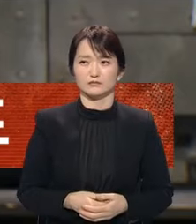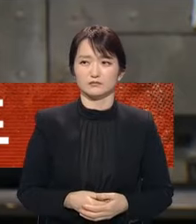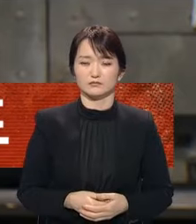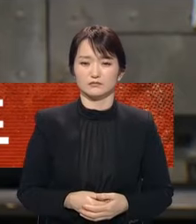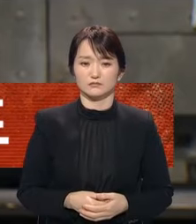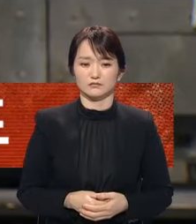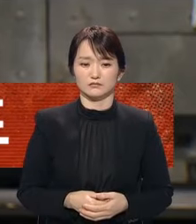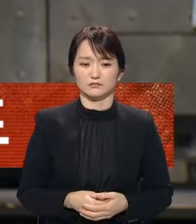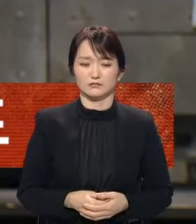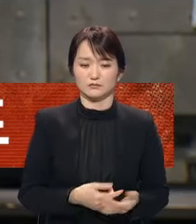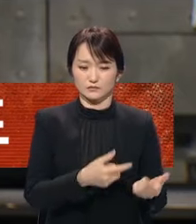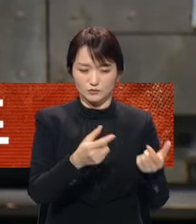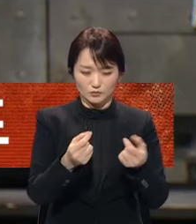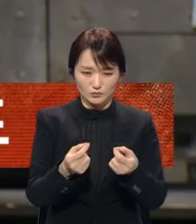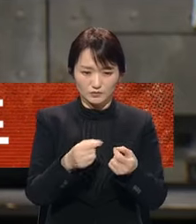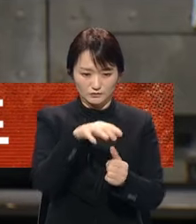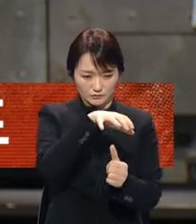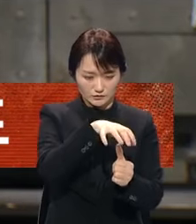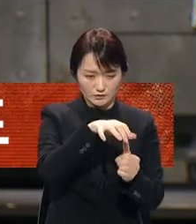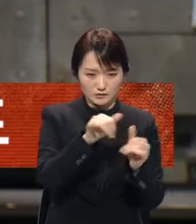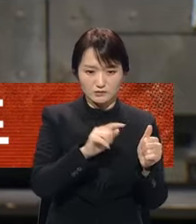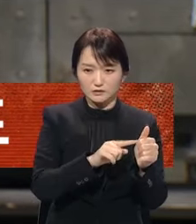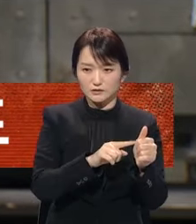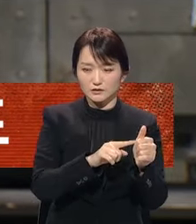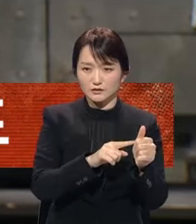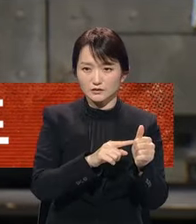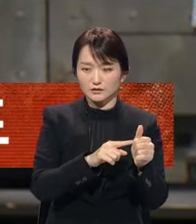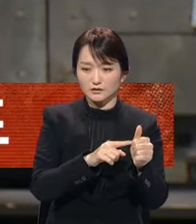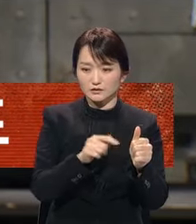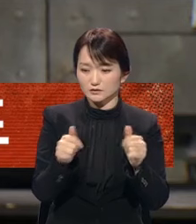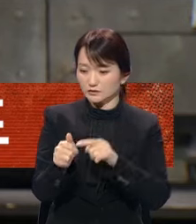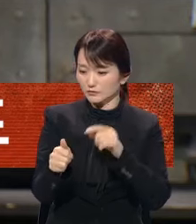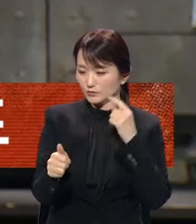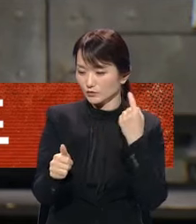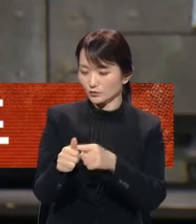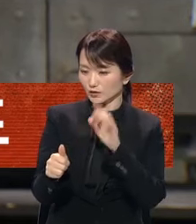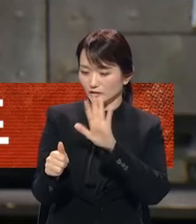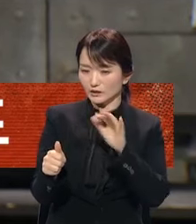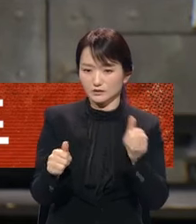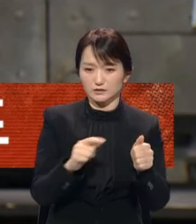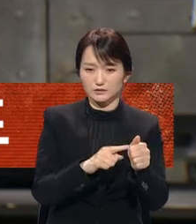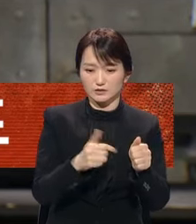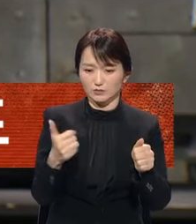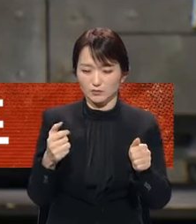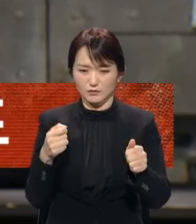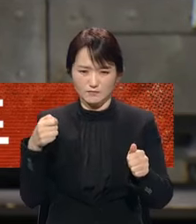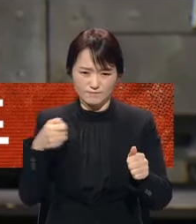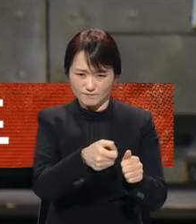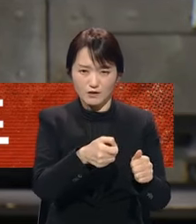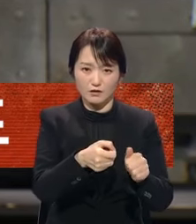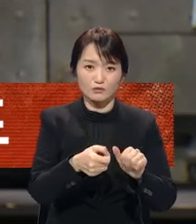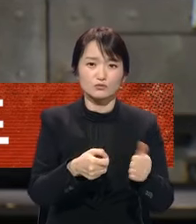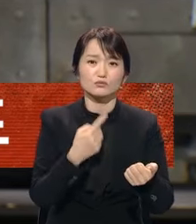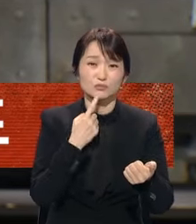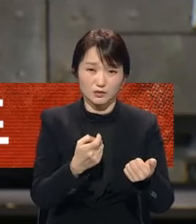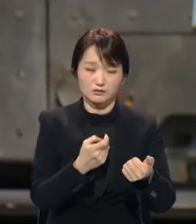다른 수용자한테 욕을 했다는 이유로 또 이 볼펜을 가지고 그 사람이 급소를 공격을 해서 그 사람 목숨도 뺐을